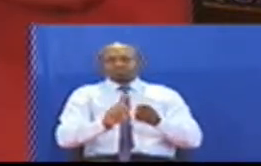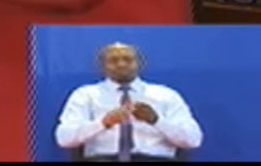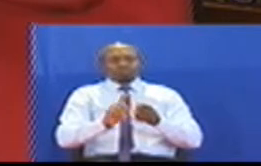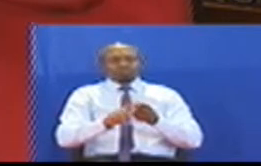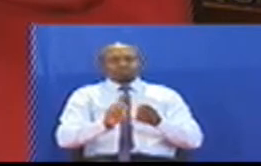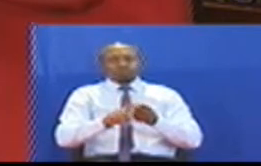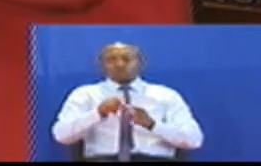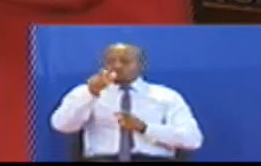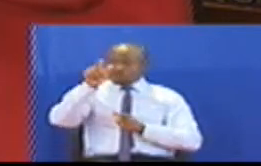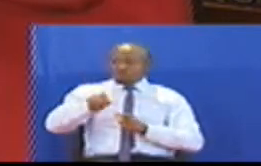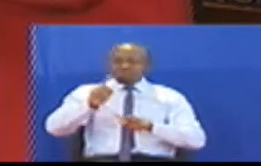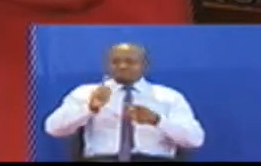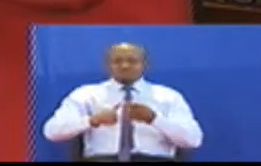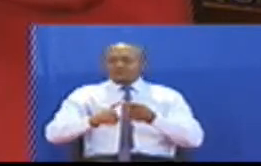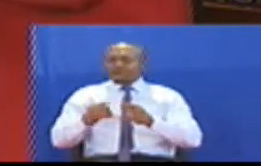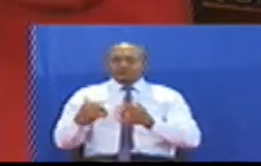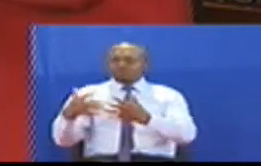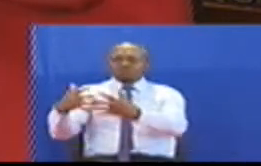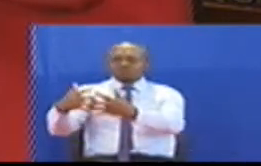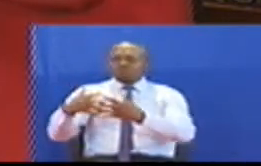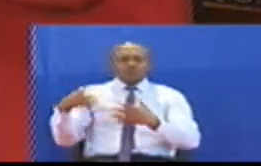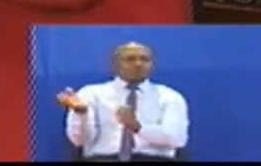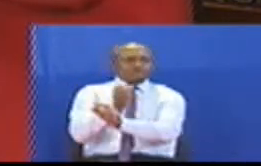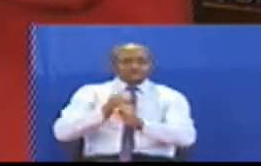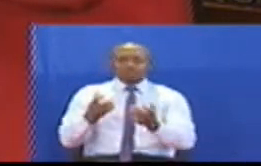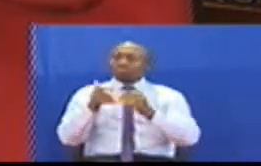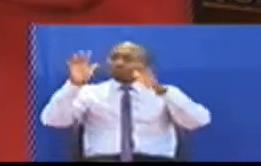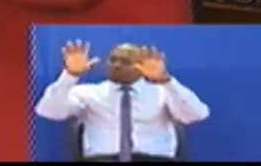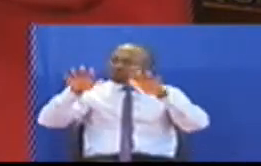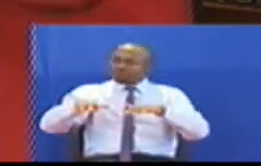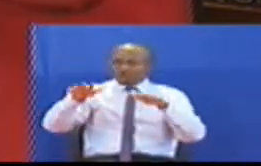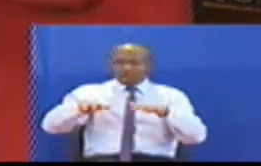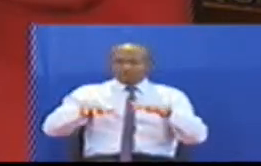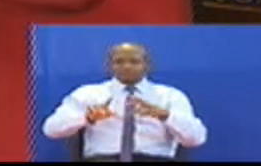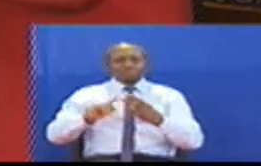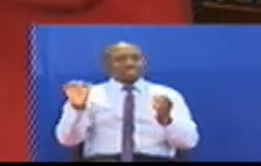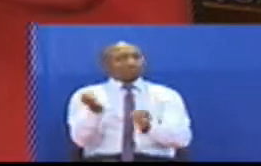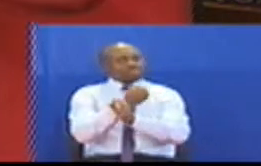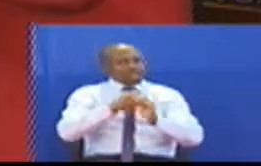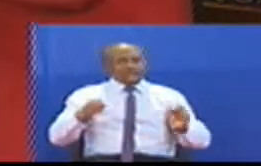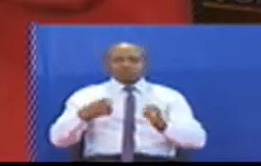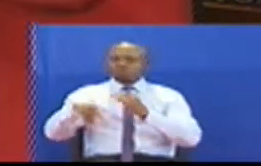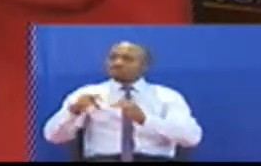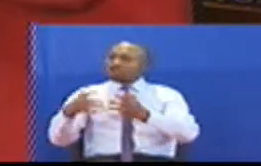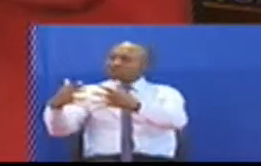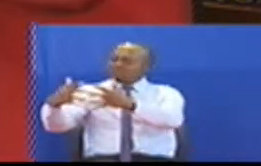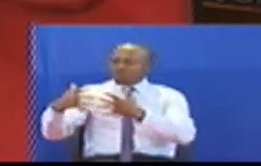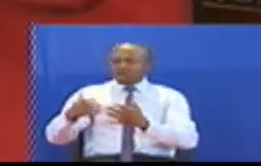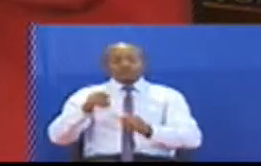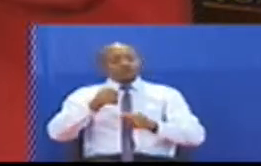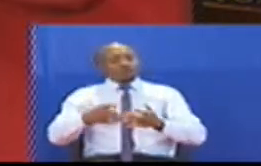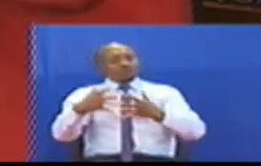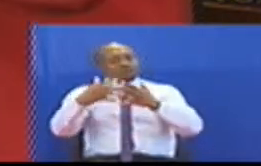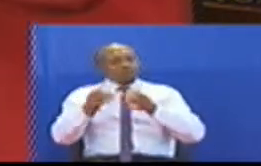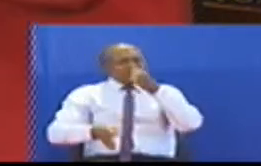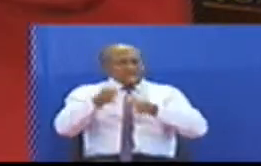ni wavuvi wamesimamisha uvuvi kwa ajili ya kuna mvua. Hawawezi kuvua wakati huu. Uvuvi rasmi unaanza mwezi wa sita.